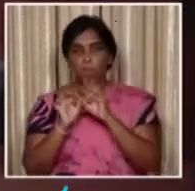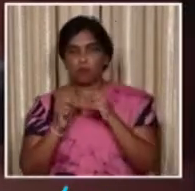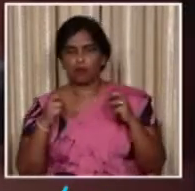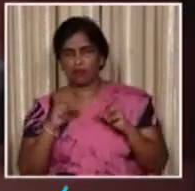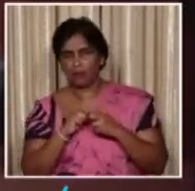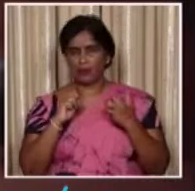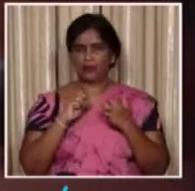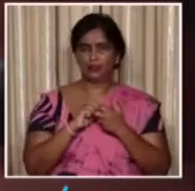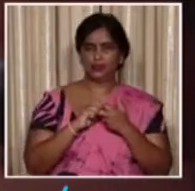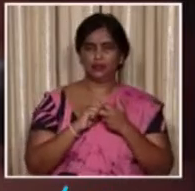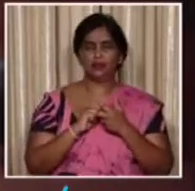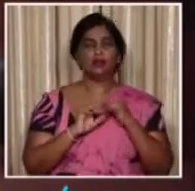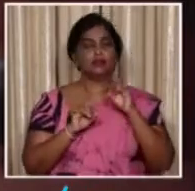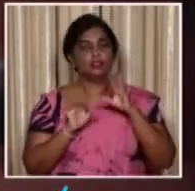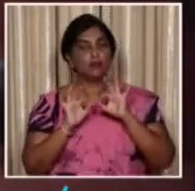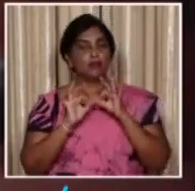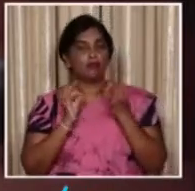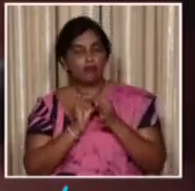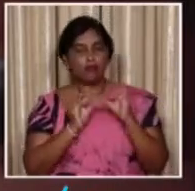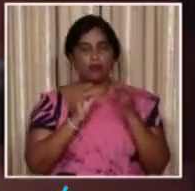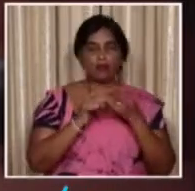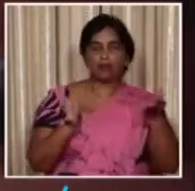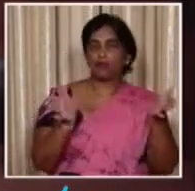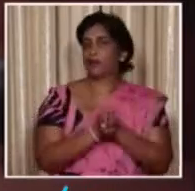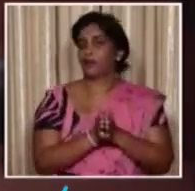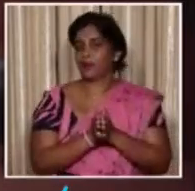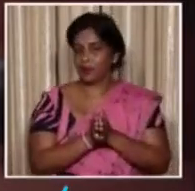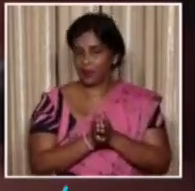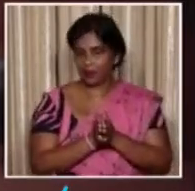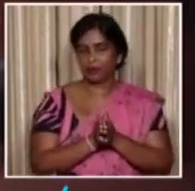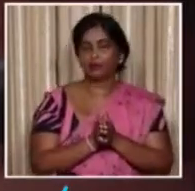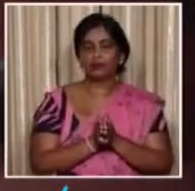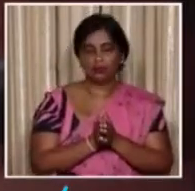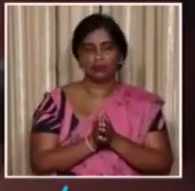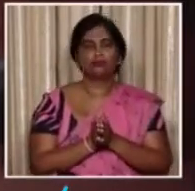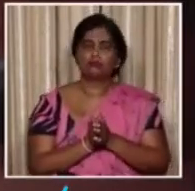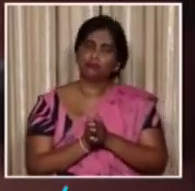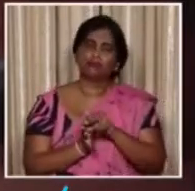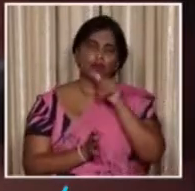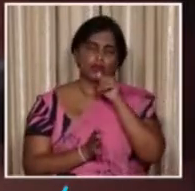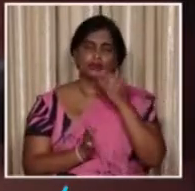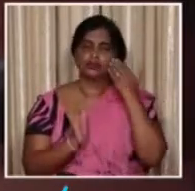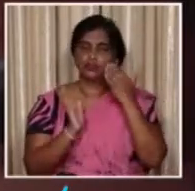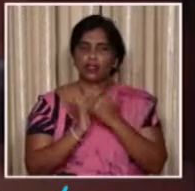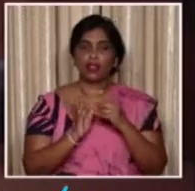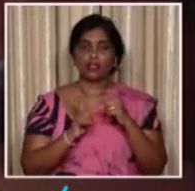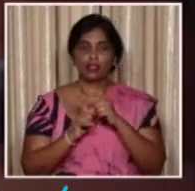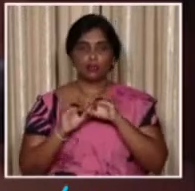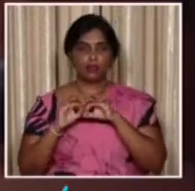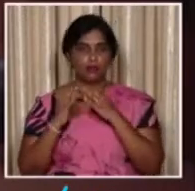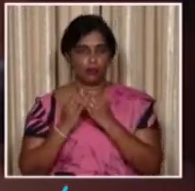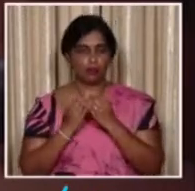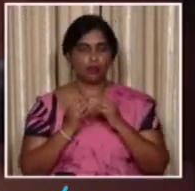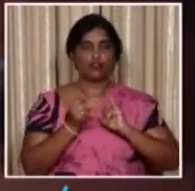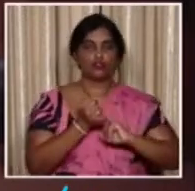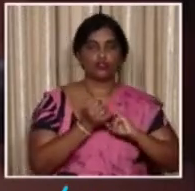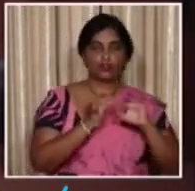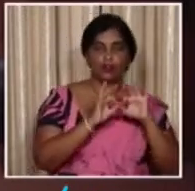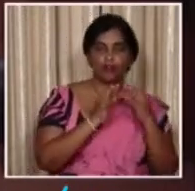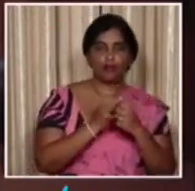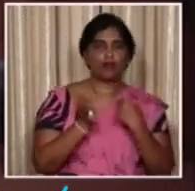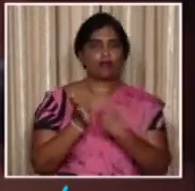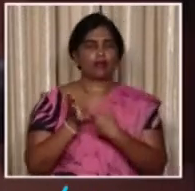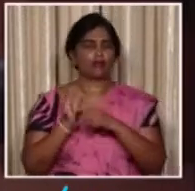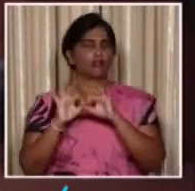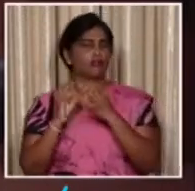वेनवा विटक मे पौल् पौल् एकंगतावेकट एनवा एक पैदलो कि धर्मदास पौलाय सुमतिपाल पौल रणतुंग